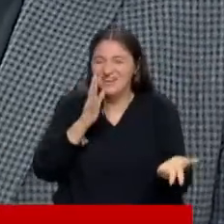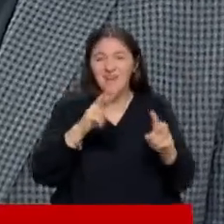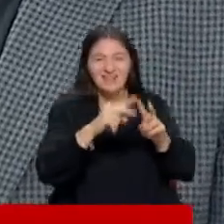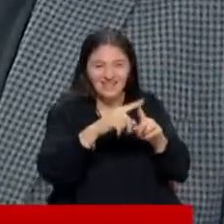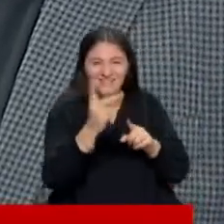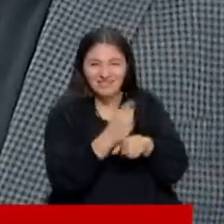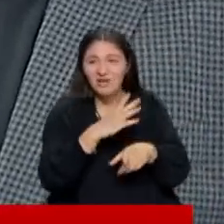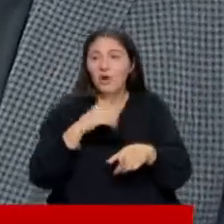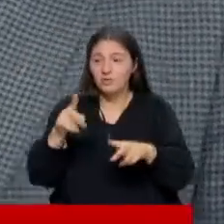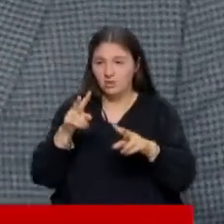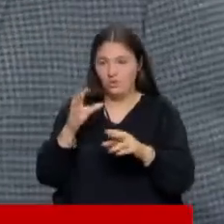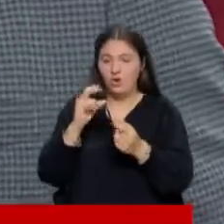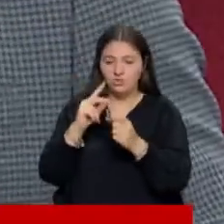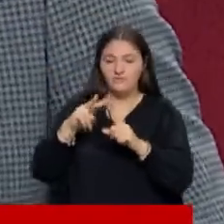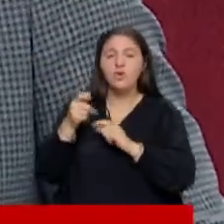onlar